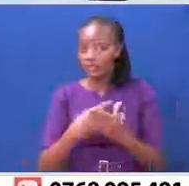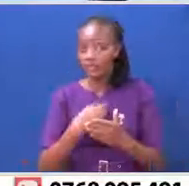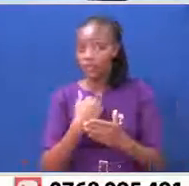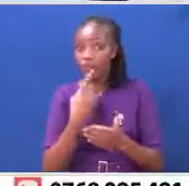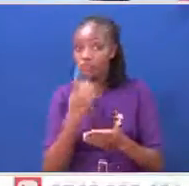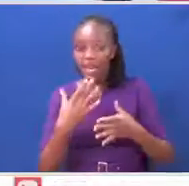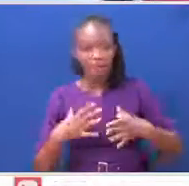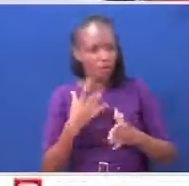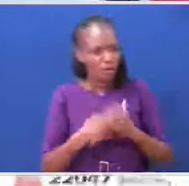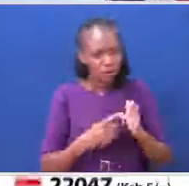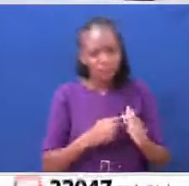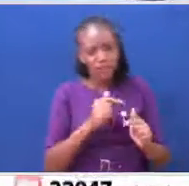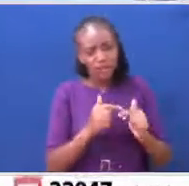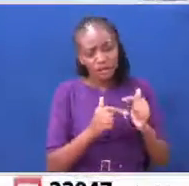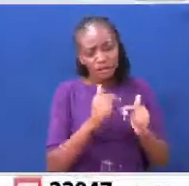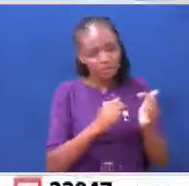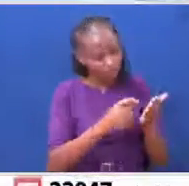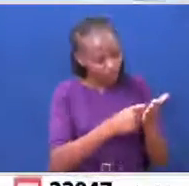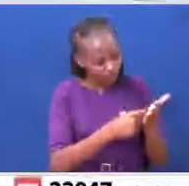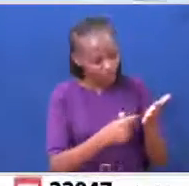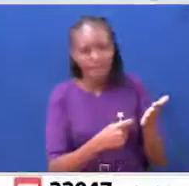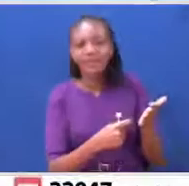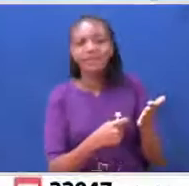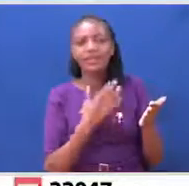hatu, tuedere kueka sahihi.